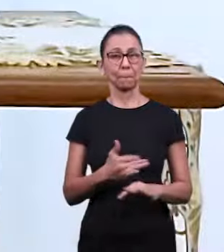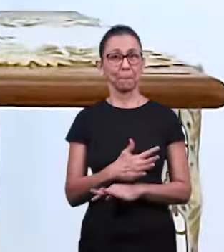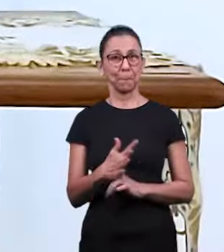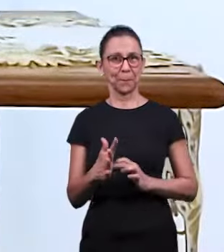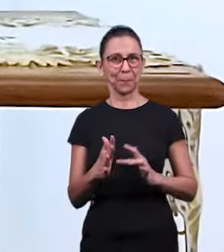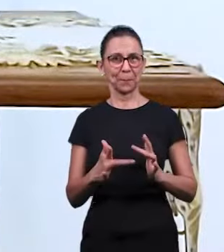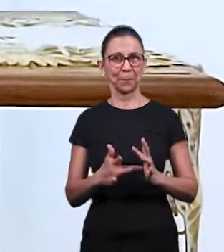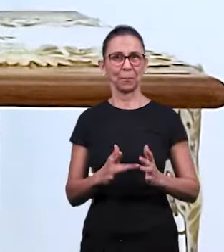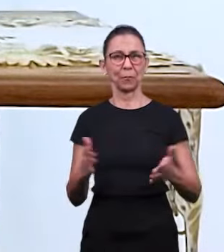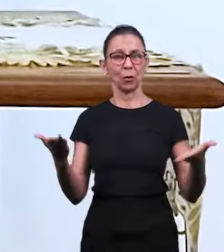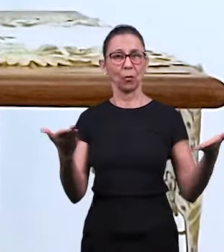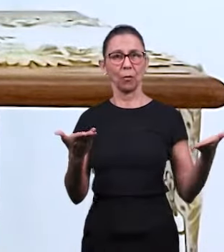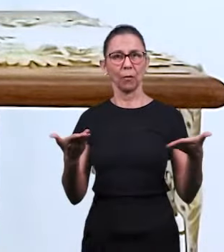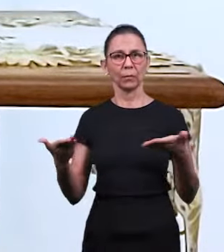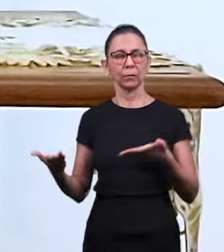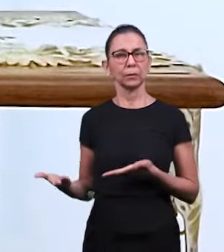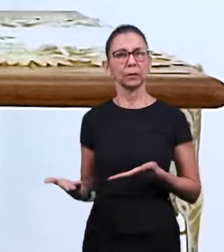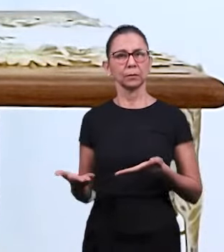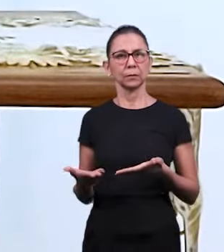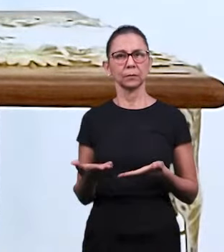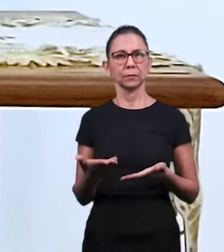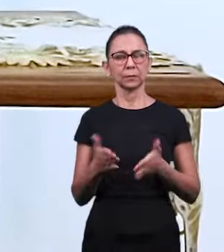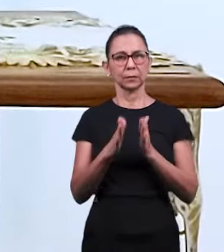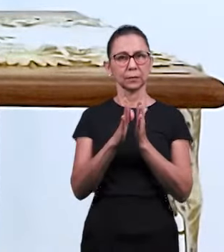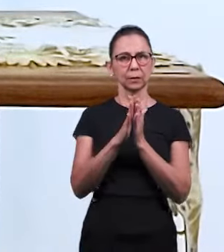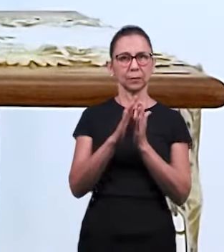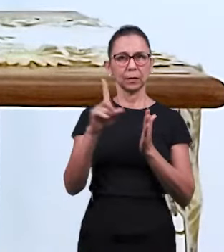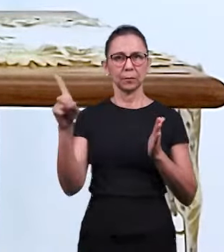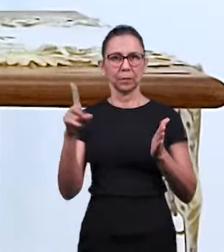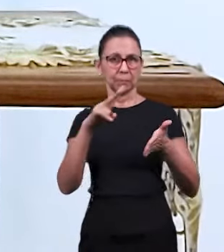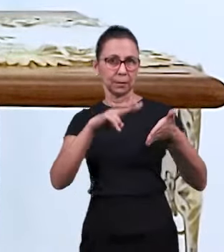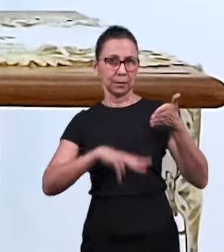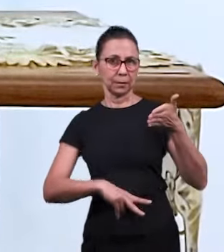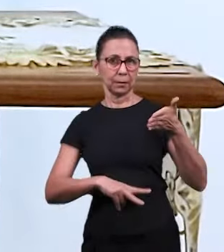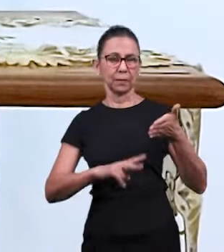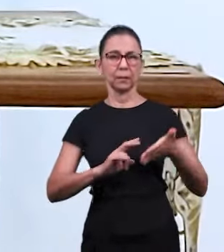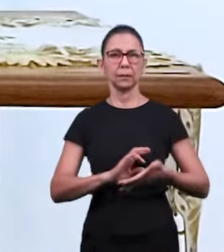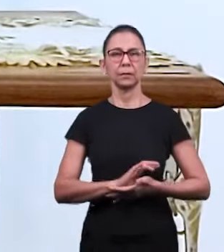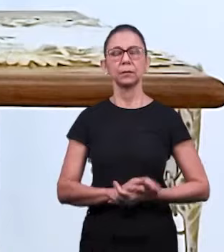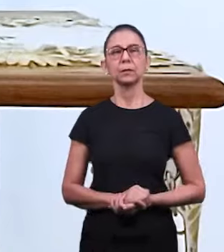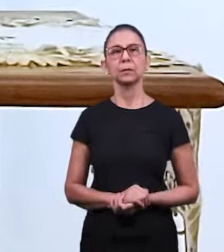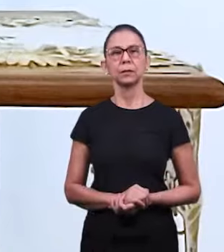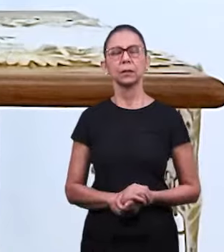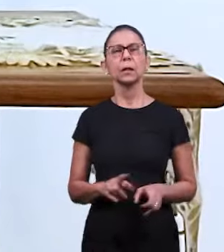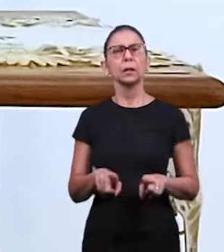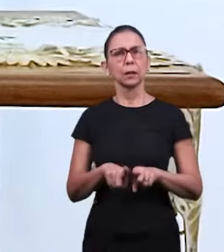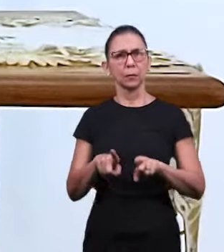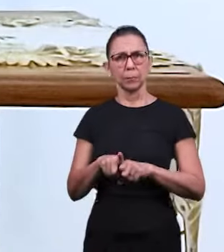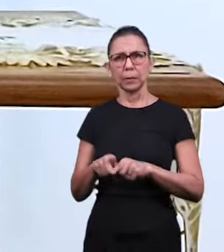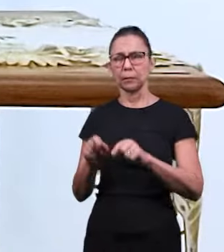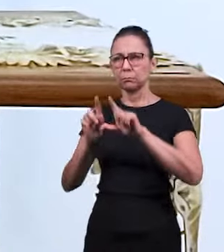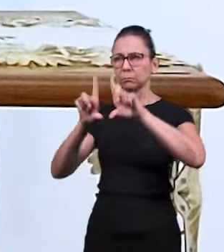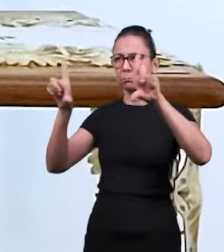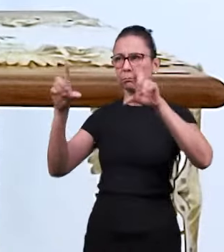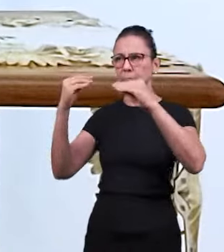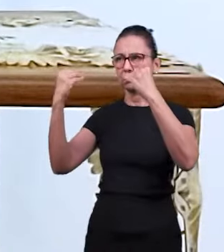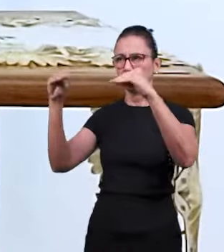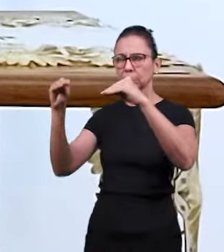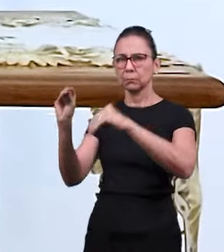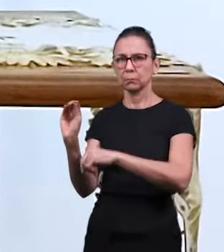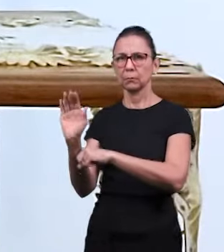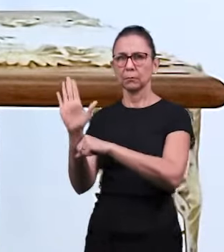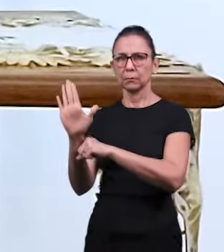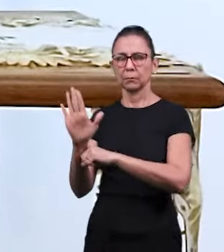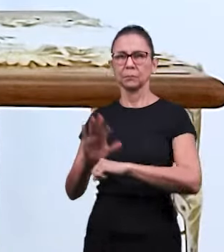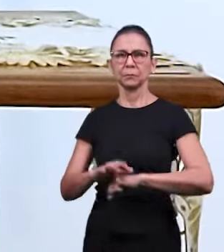Слава Господу! Я приглашаю вас, давайте мы откроем Священное Писание, Библию.